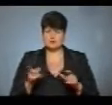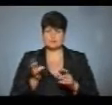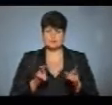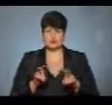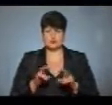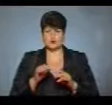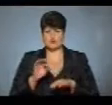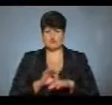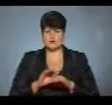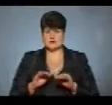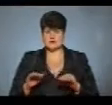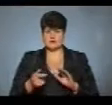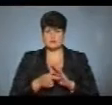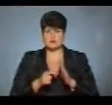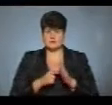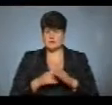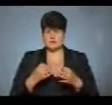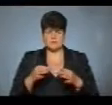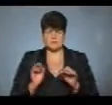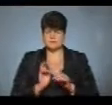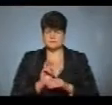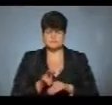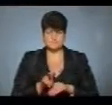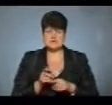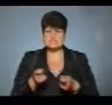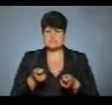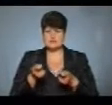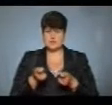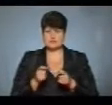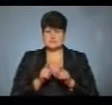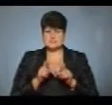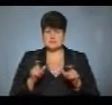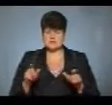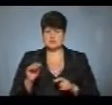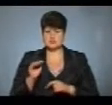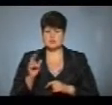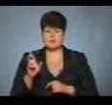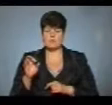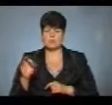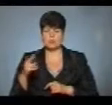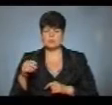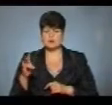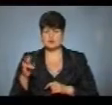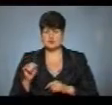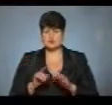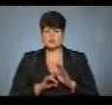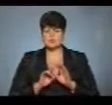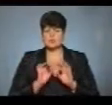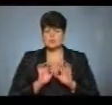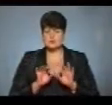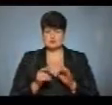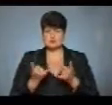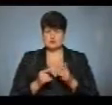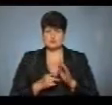хворі діти. До приміщення нас не впустили. Завідувачка закладу Жанна Боднарчук розповіла, що сьогодні розпочали плановий